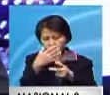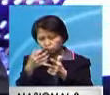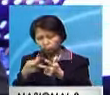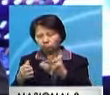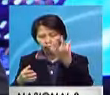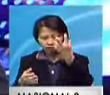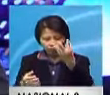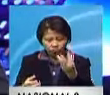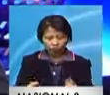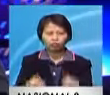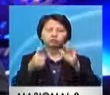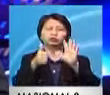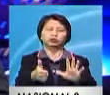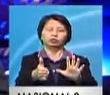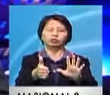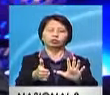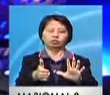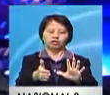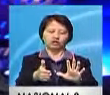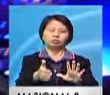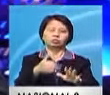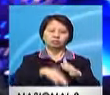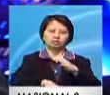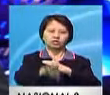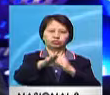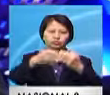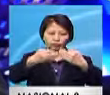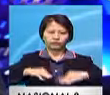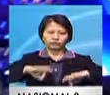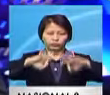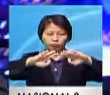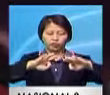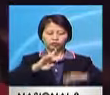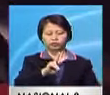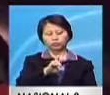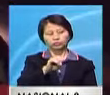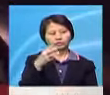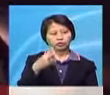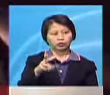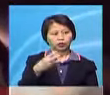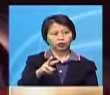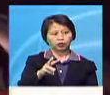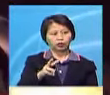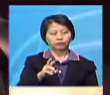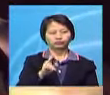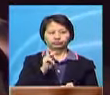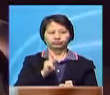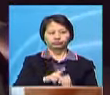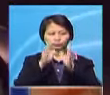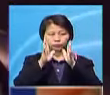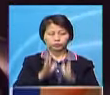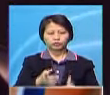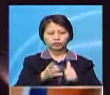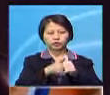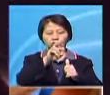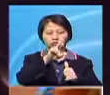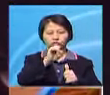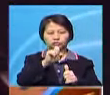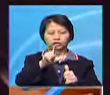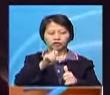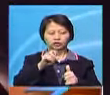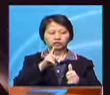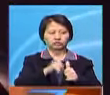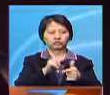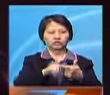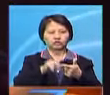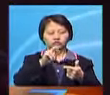hanya 6 peserta yang merebut gelaran juara Bintang RTM 2016. Dan antara peserta finalis tersebut ialah Rosario, Muhammad